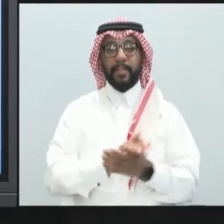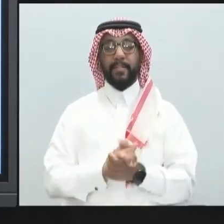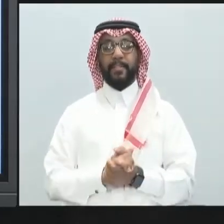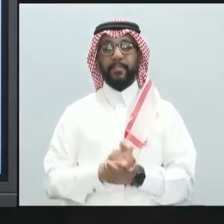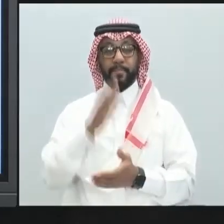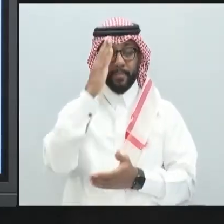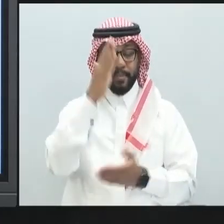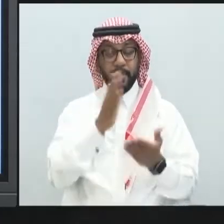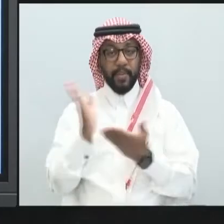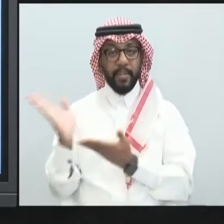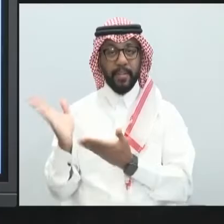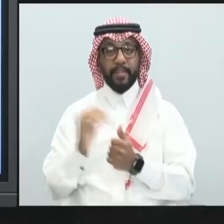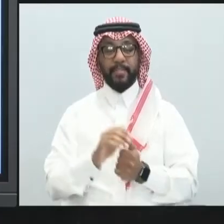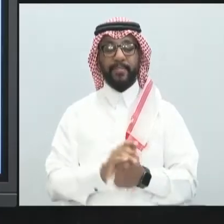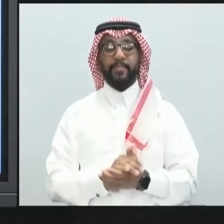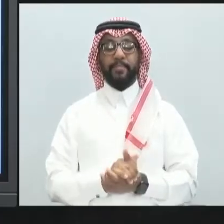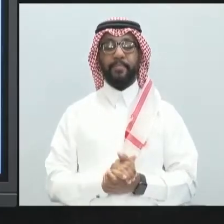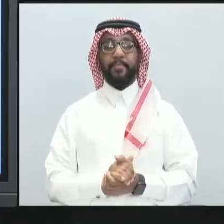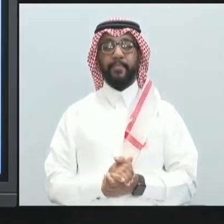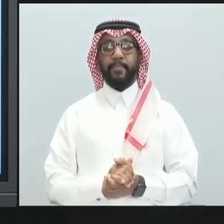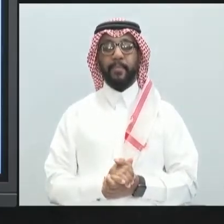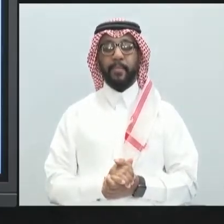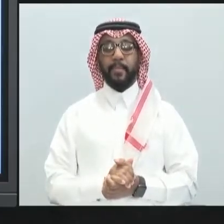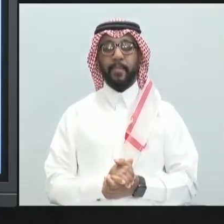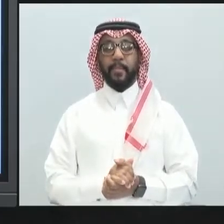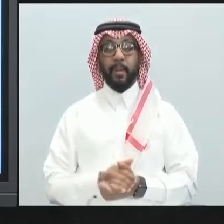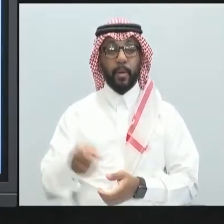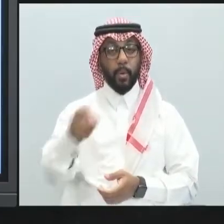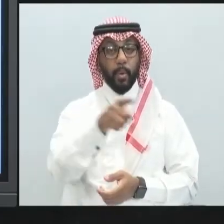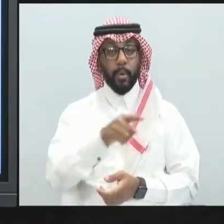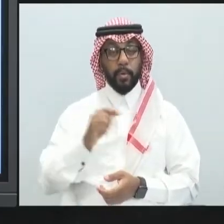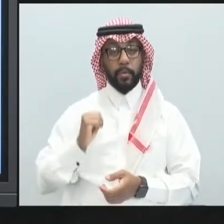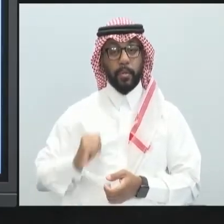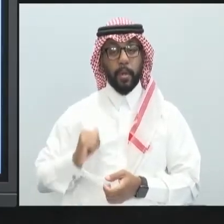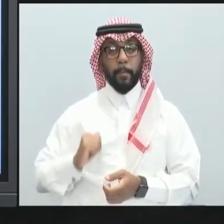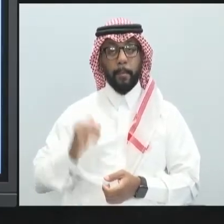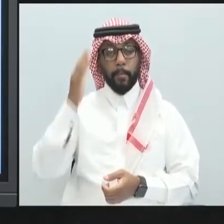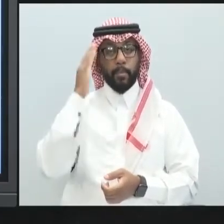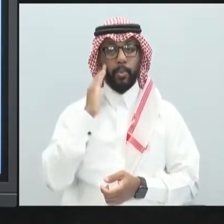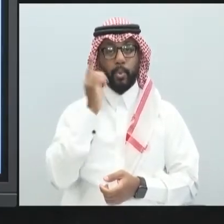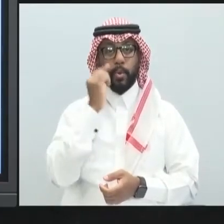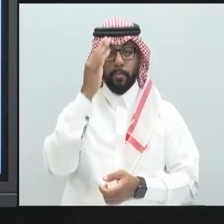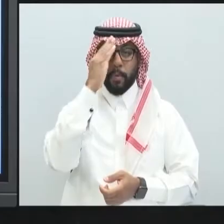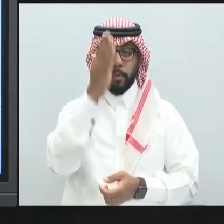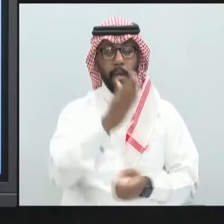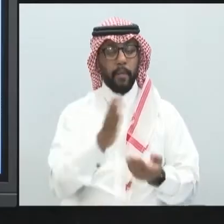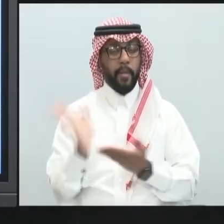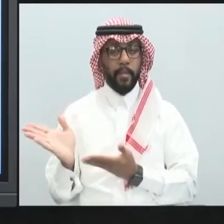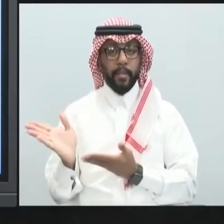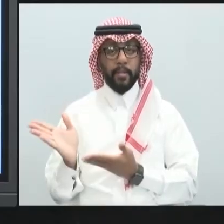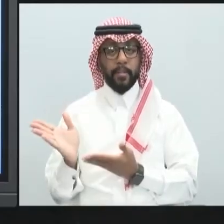ونبينا محمد صلى الله عليه وسلم اعزائي الطلاب والطالبات اهلا وسهلا بكم